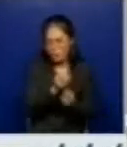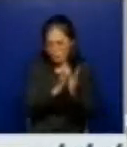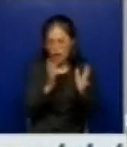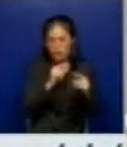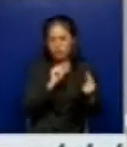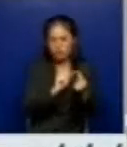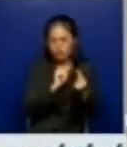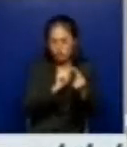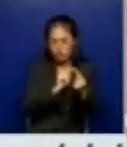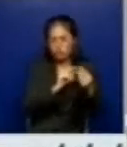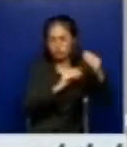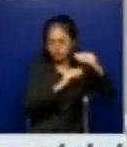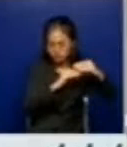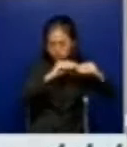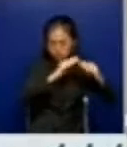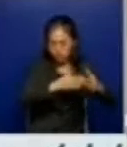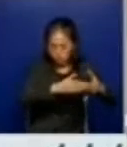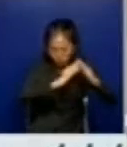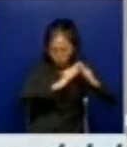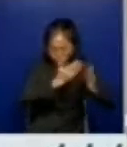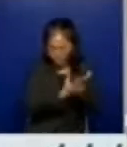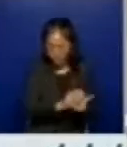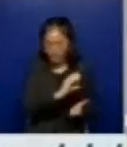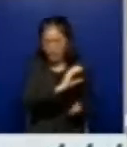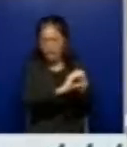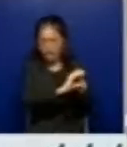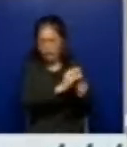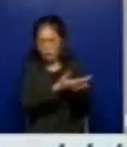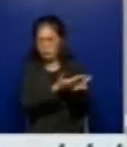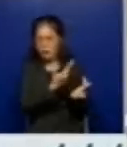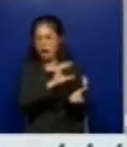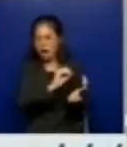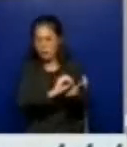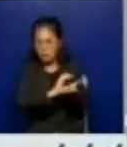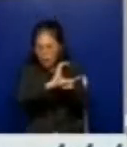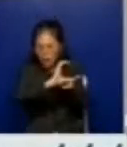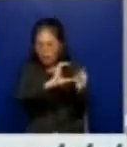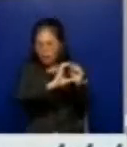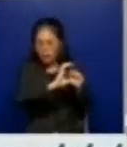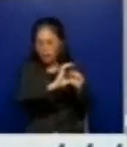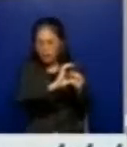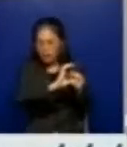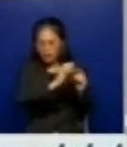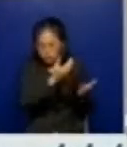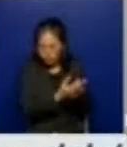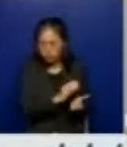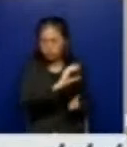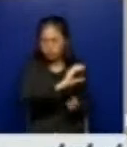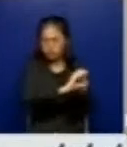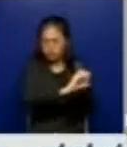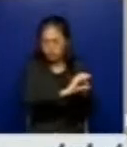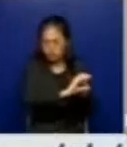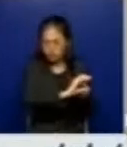างยังคงมากเกินไปซึ่งการลงทุนตรงนี้นะครับไม่ถือว่าเป็นการลงทุนที่ก่อให้เกิดรายได้น